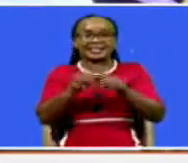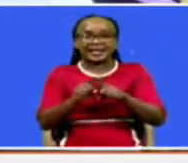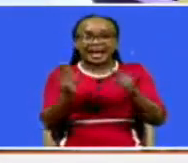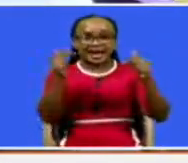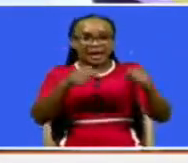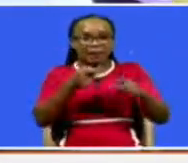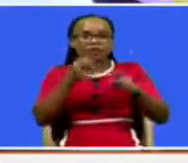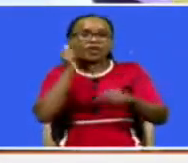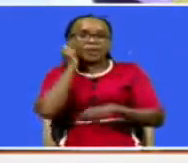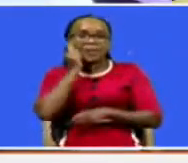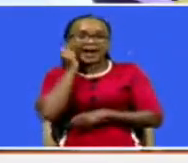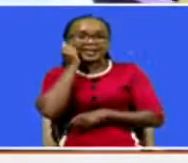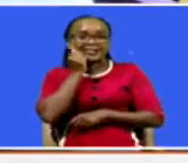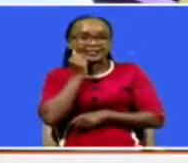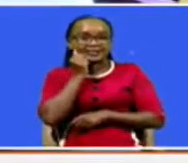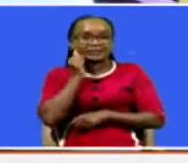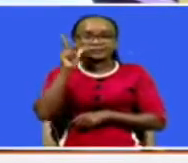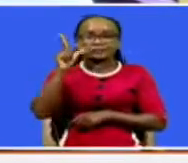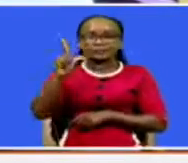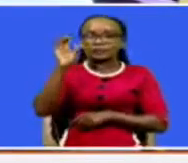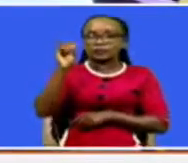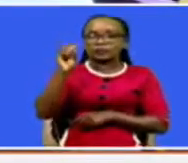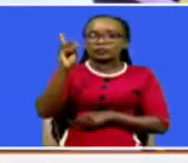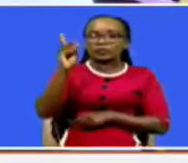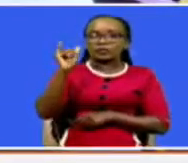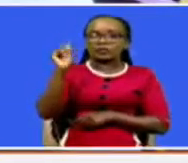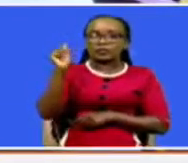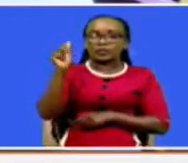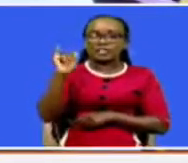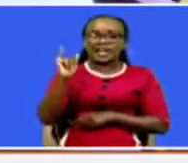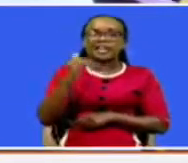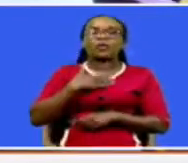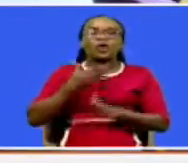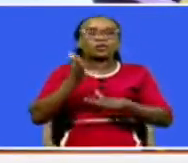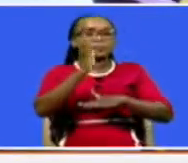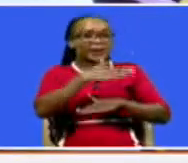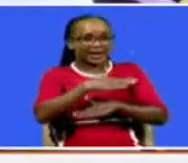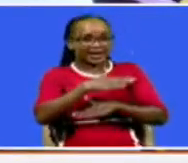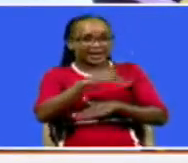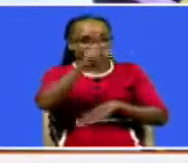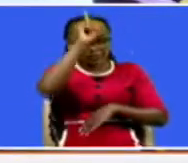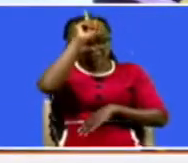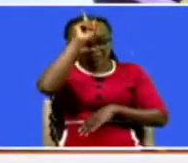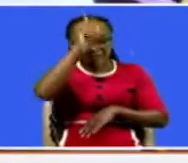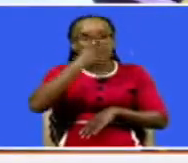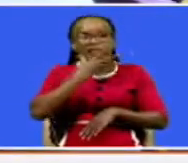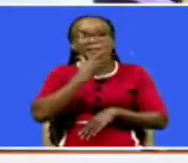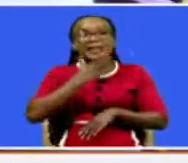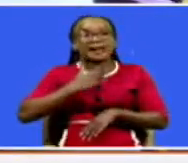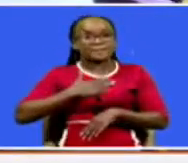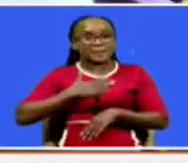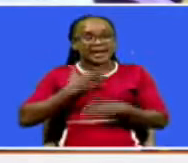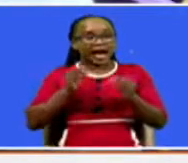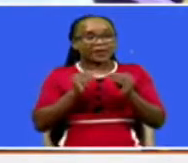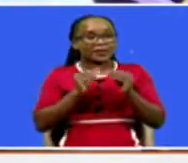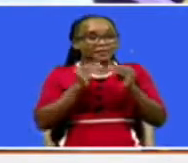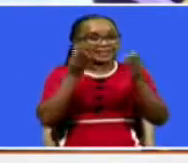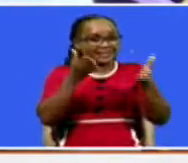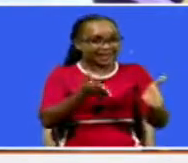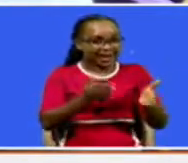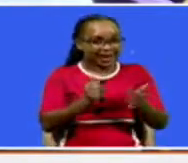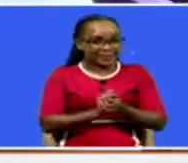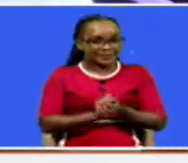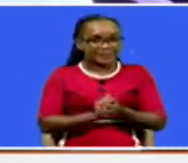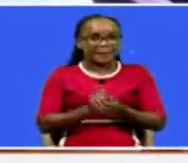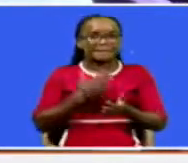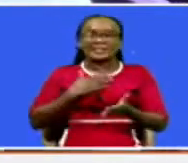kwa aunti yangu Rudiani. Sasa alikuwa nataka kurudi risafu kwa baba. Sasa tukakutana hapo,